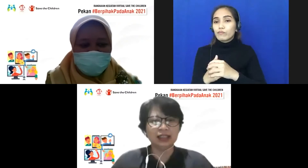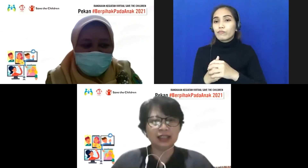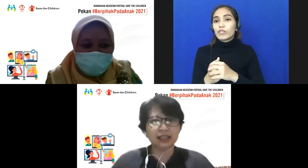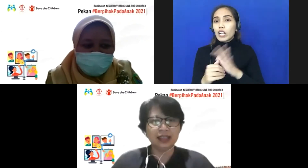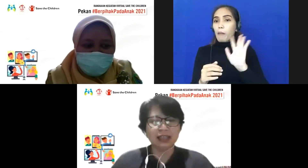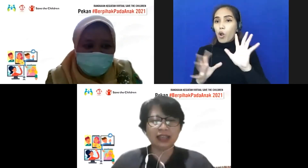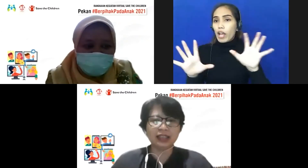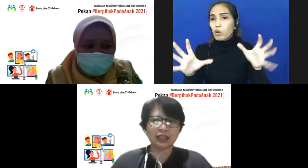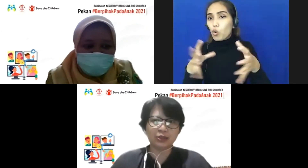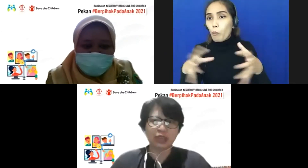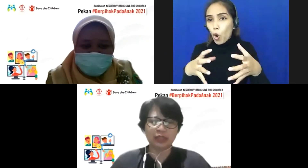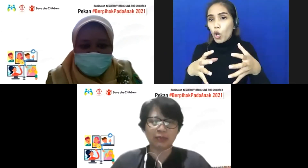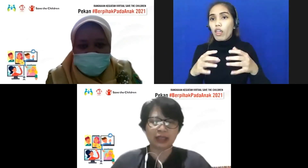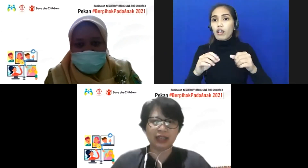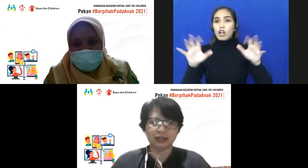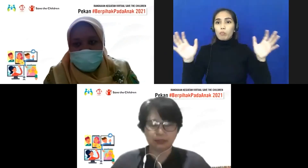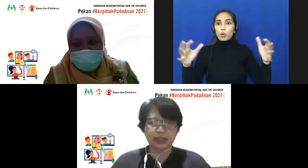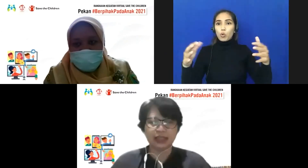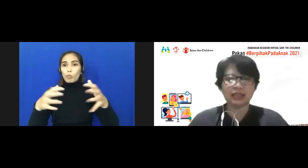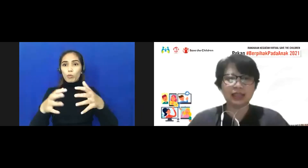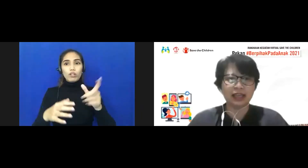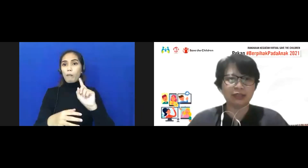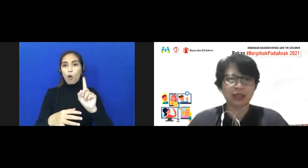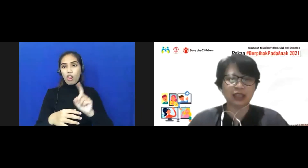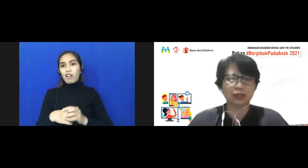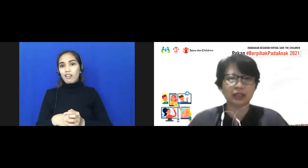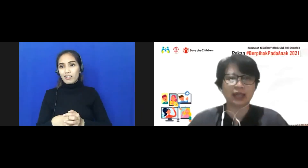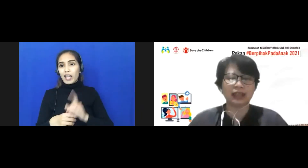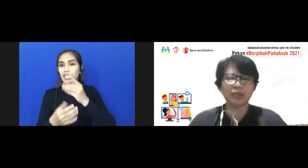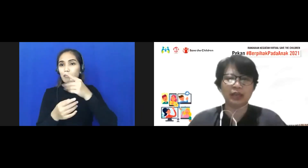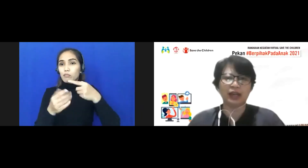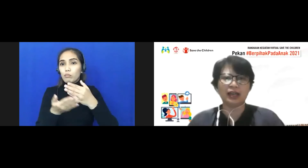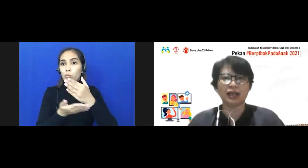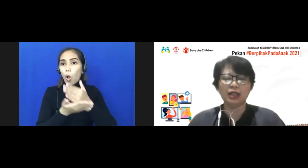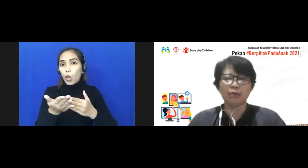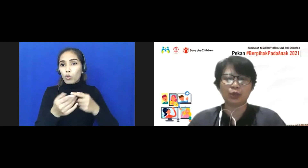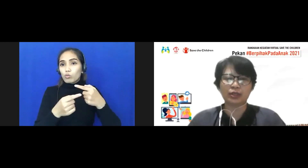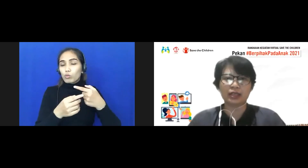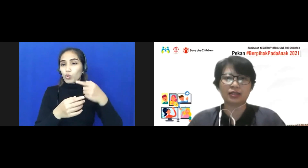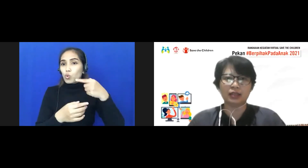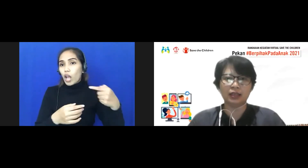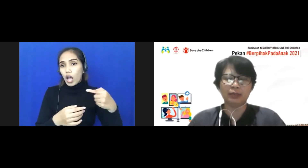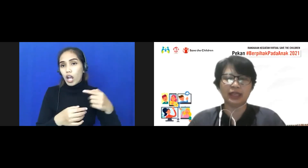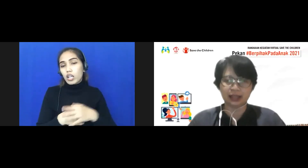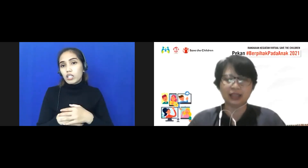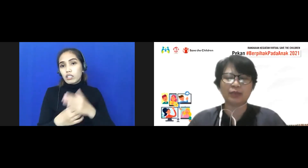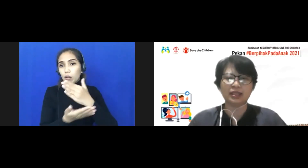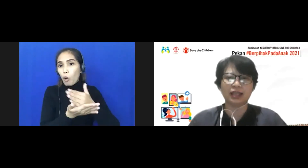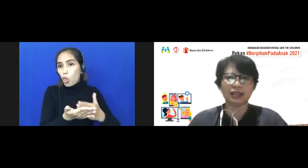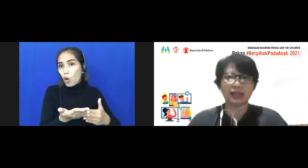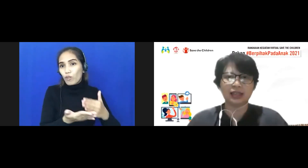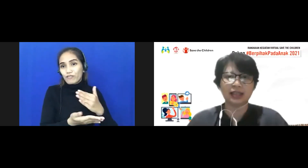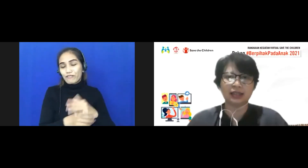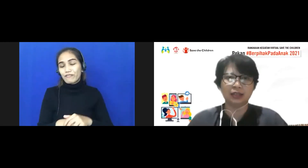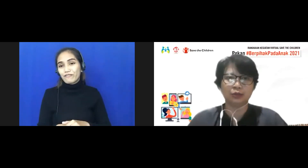Selanjutnya tadi kita sudah mendapatkan penjelasan dari fasilitator kesehatan bagaimana proses peningkatan